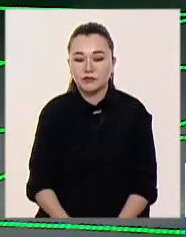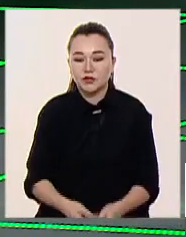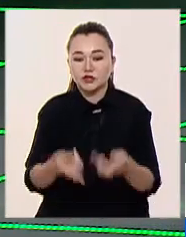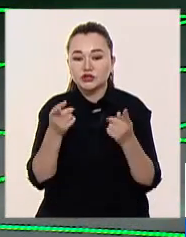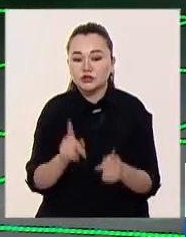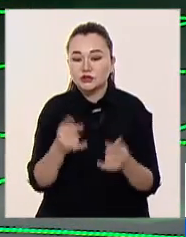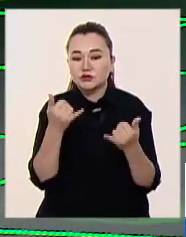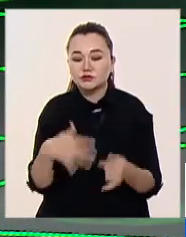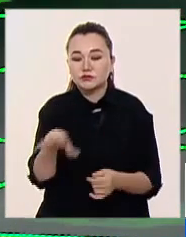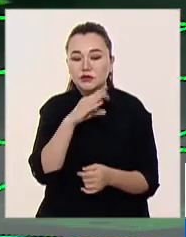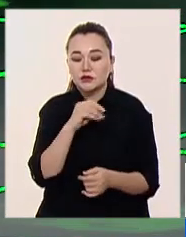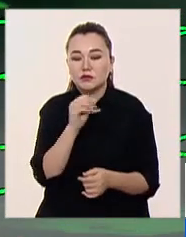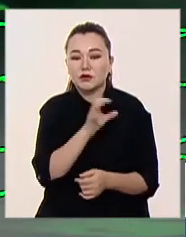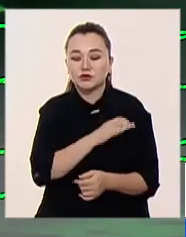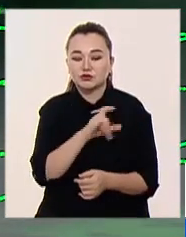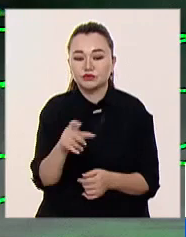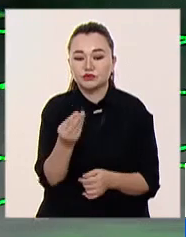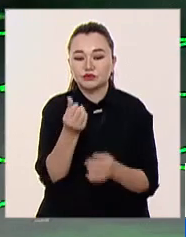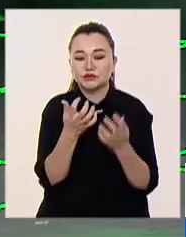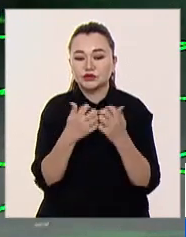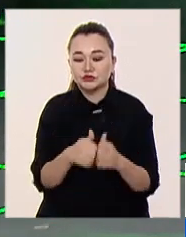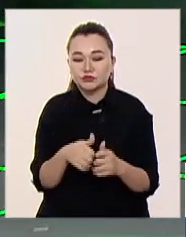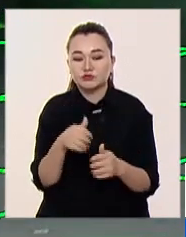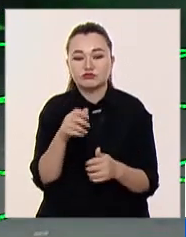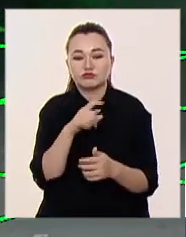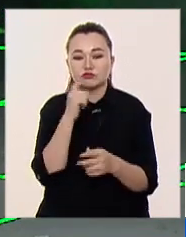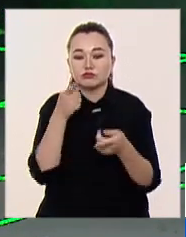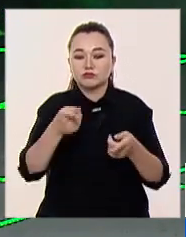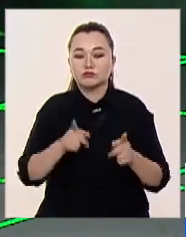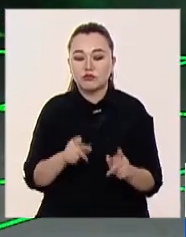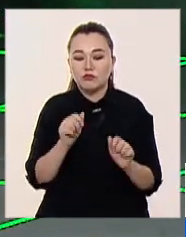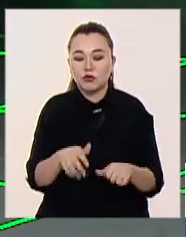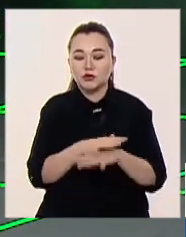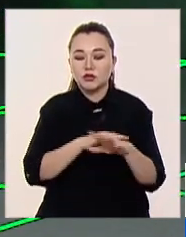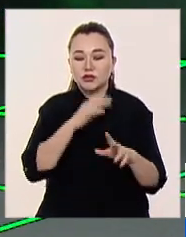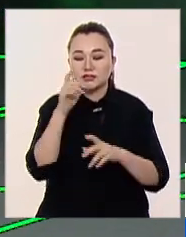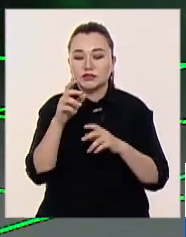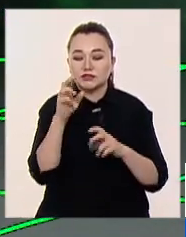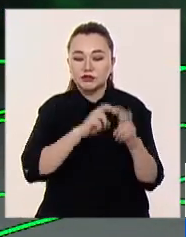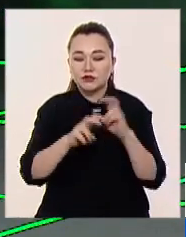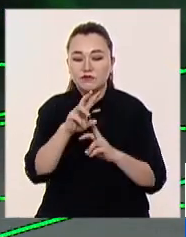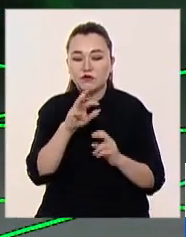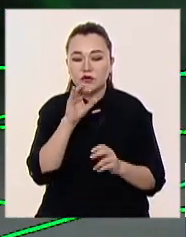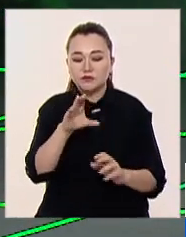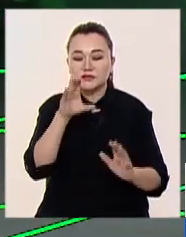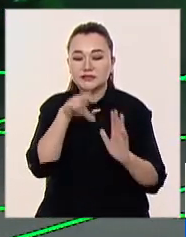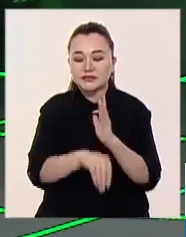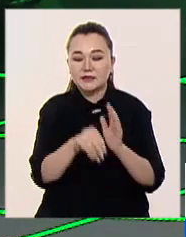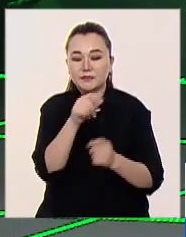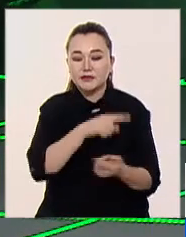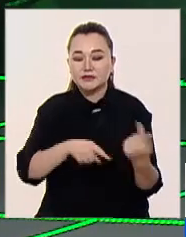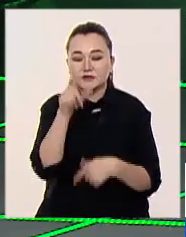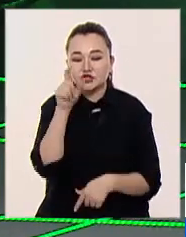Расмен биздеги олигархтардын дүйнө мүлкүн санап жаңыласың. Маселен, халыкаралык издөөдө жүргөн Казакстандык Forbes тизмесине енген